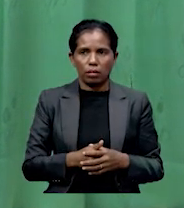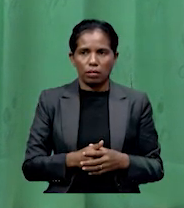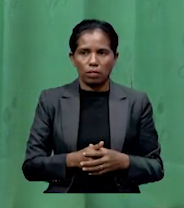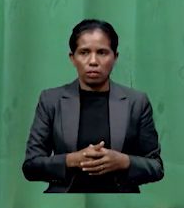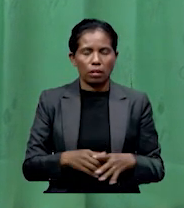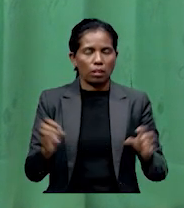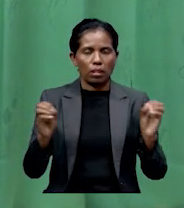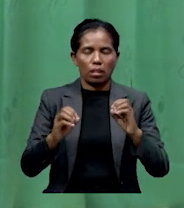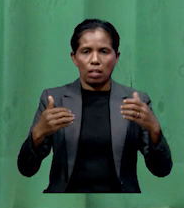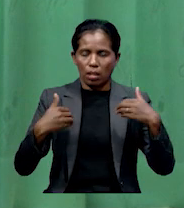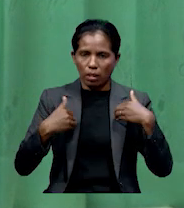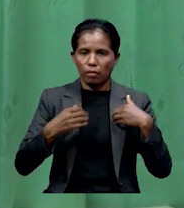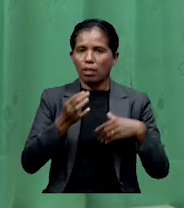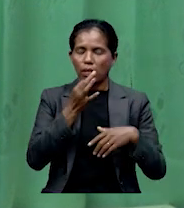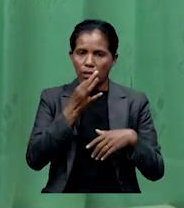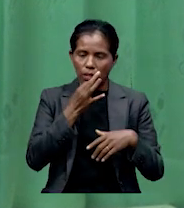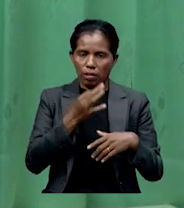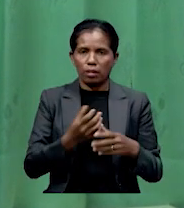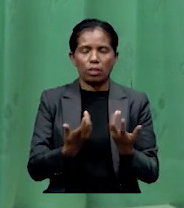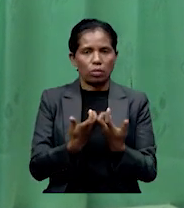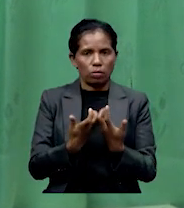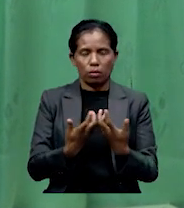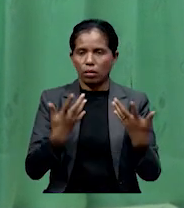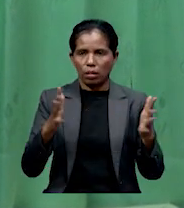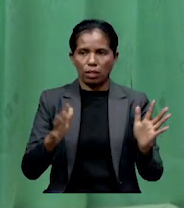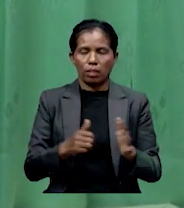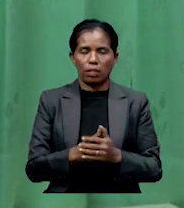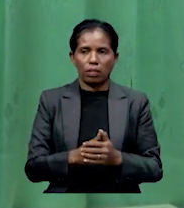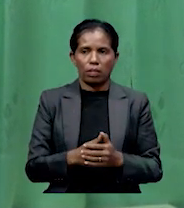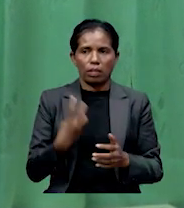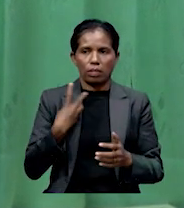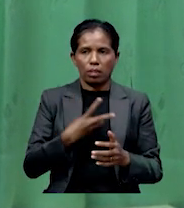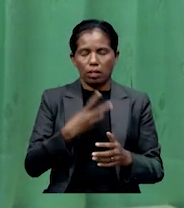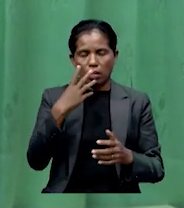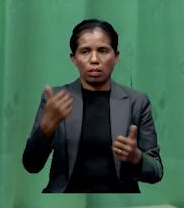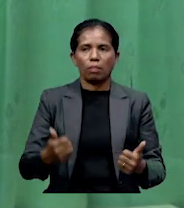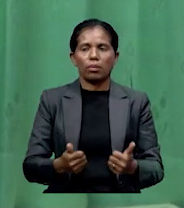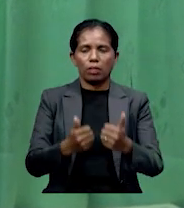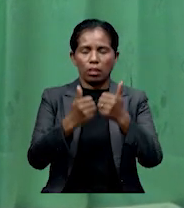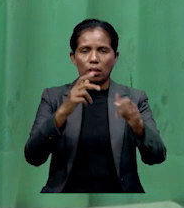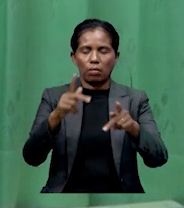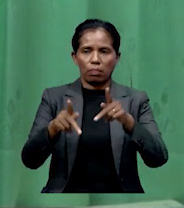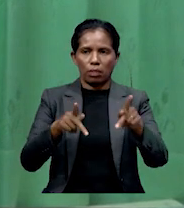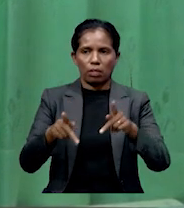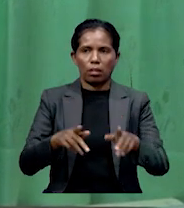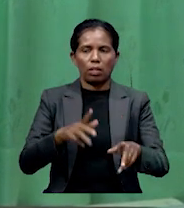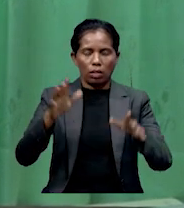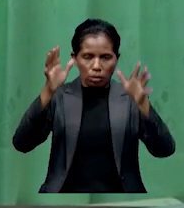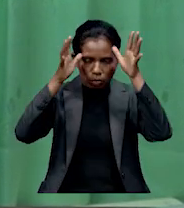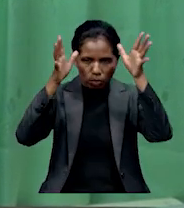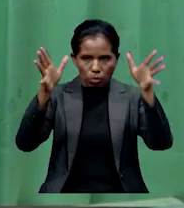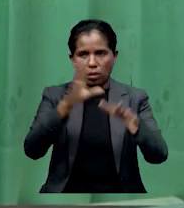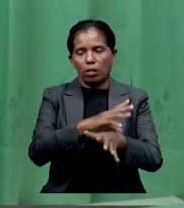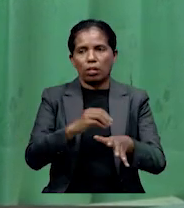menos de aihan então naturalmente acontece competição entre populasaun rusa e causa